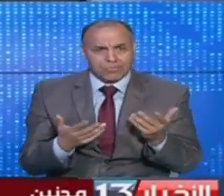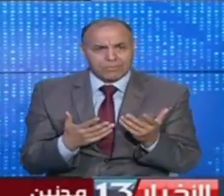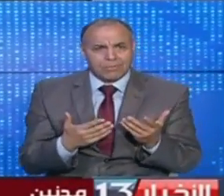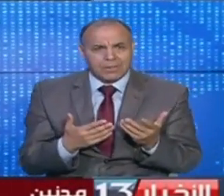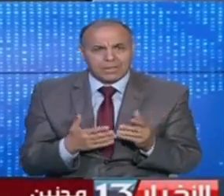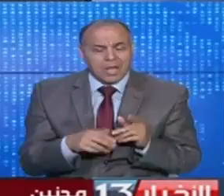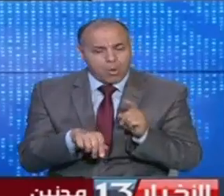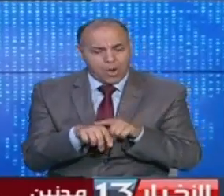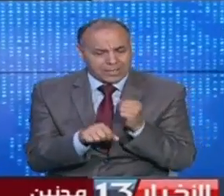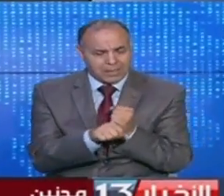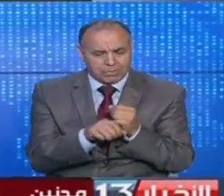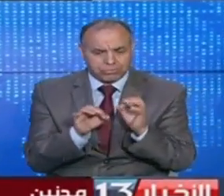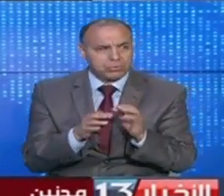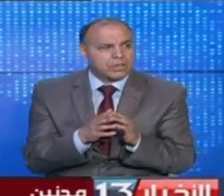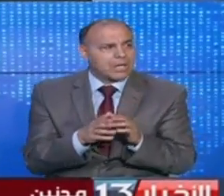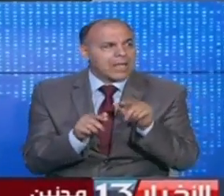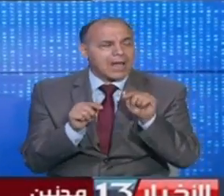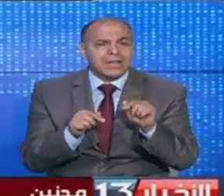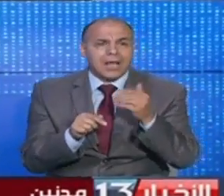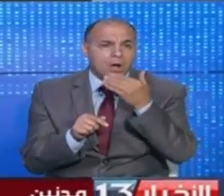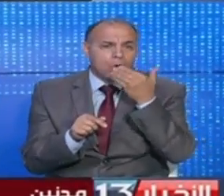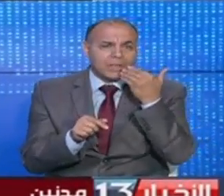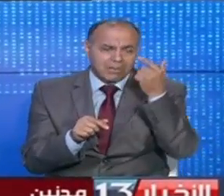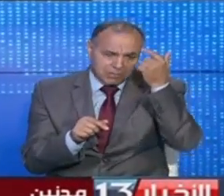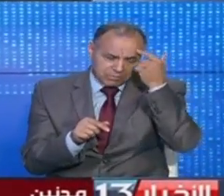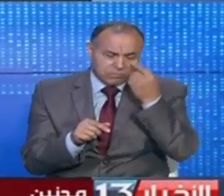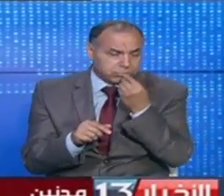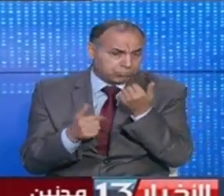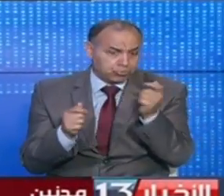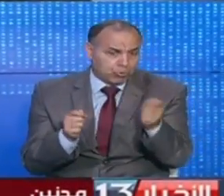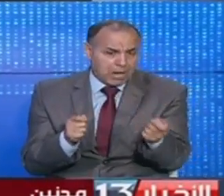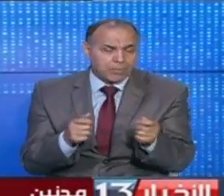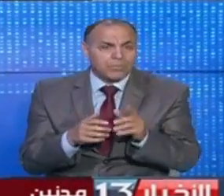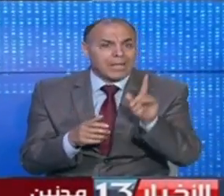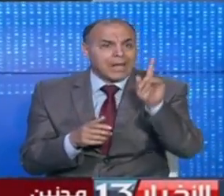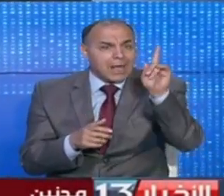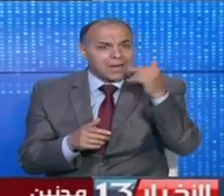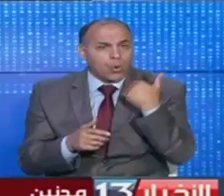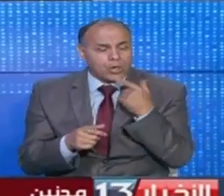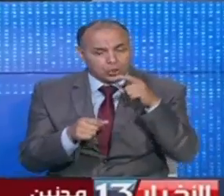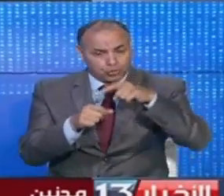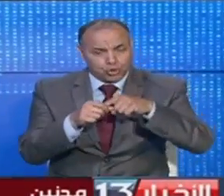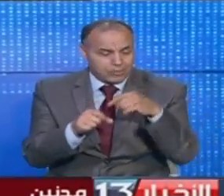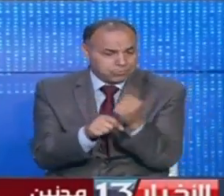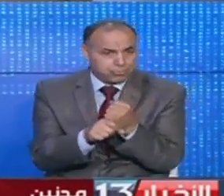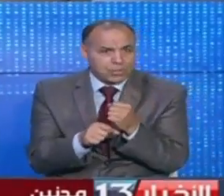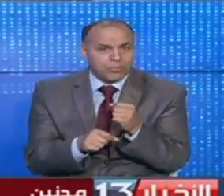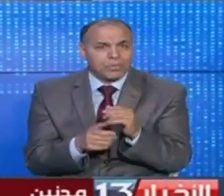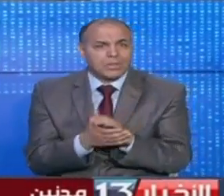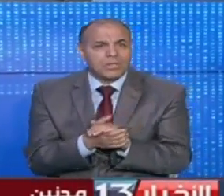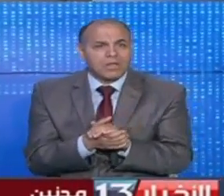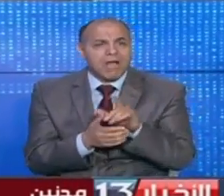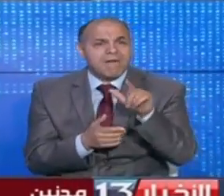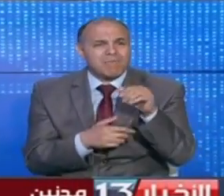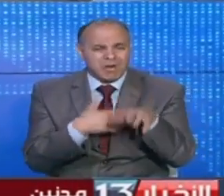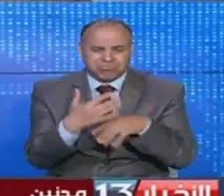نتخلفوا على العمل متاعنا وبقاها بالنسبة لرمضان السنة. ما عاد فيه حتى كيف الحق متاع ربي، لكن الواحد يشارك باللي كانت. شوفي معناها ثم شوي